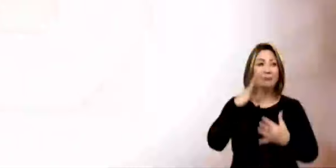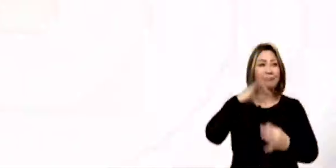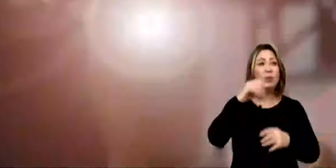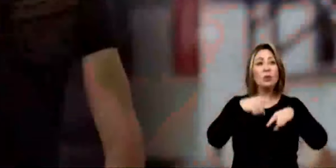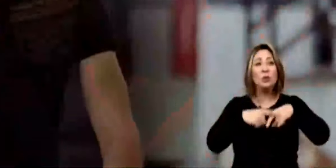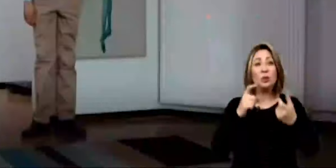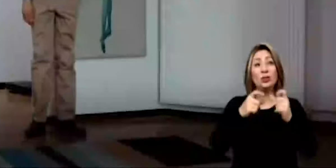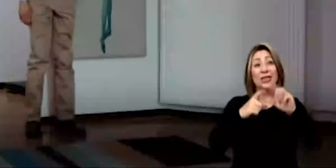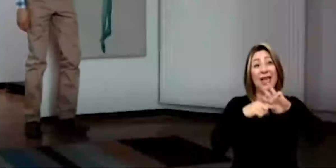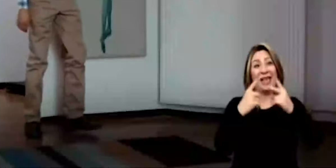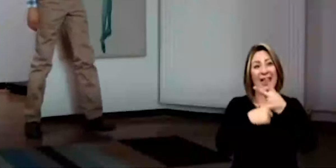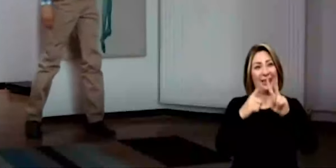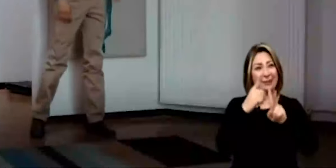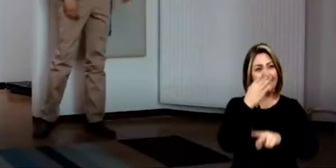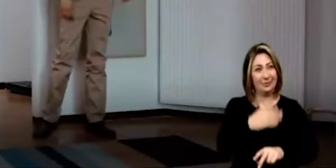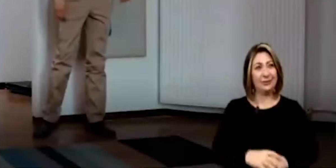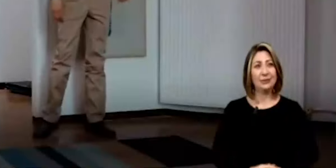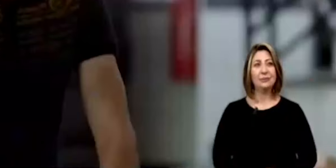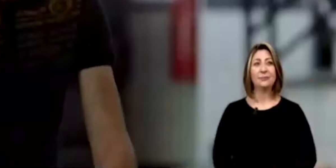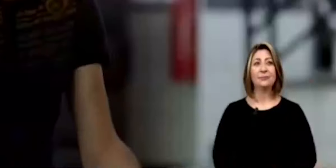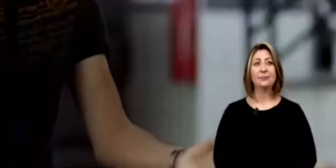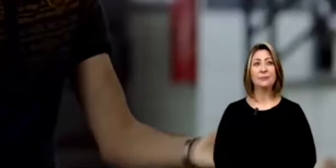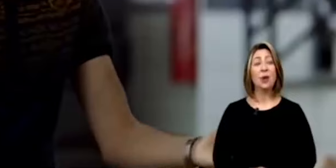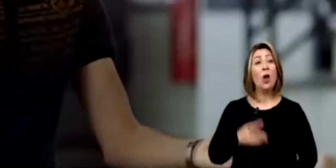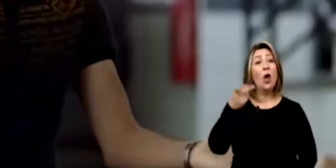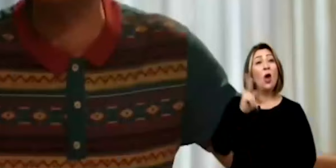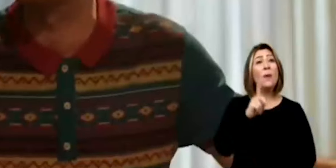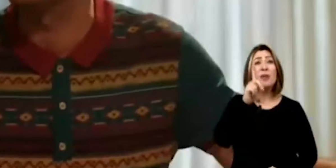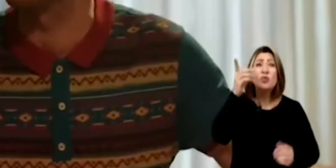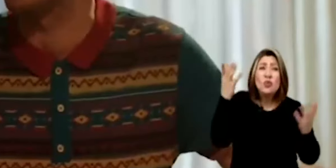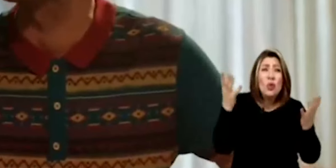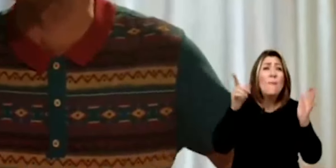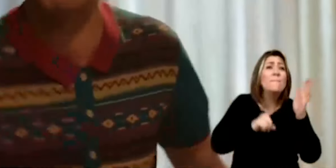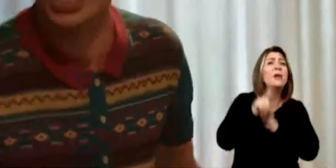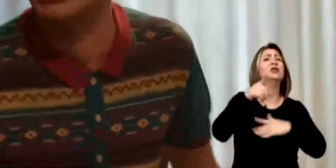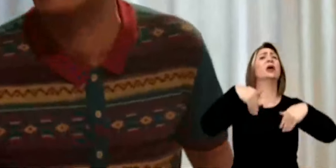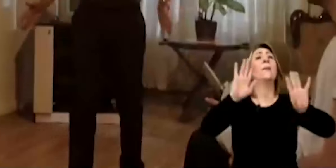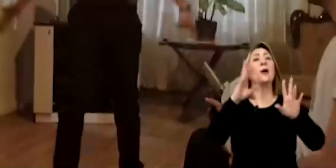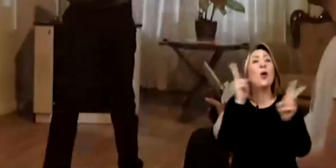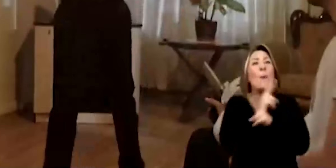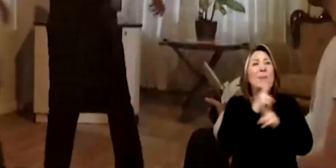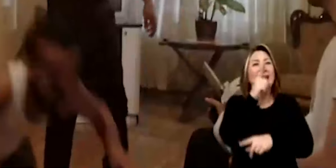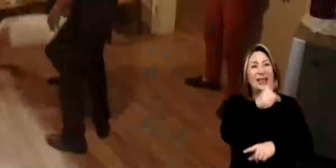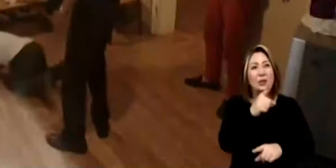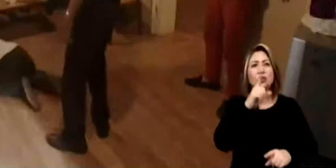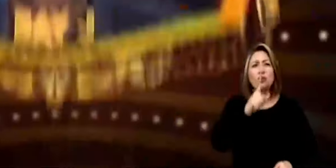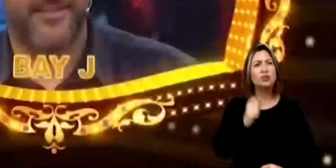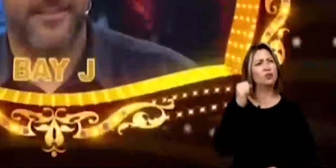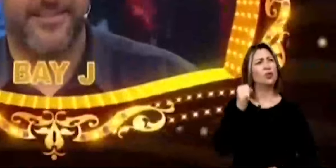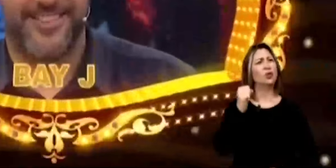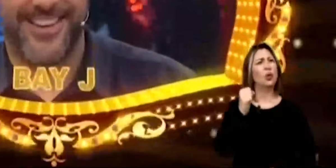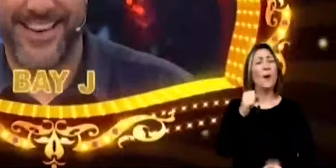Turan. Yalçın'ın ertesi gün hayaleti bana geldi. Arafta kalmış. Ölmeyi bir türlü başaramayanların fantastik komedisi Tut Sözünü